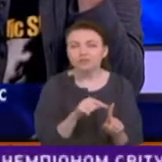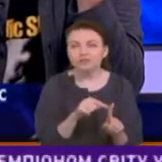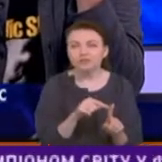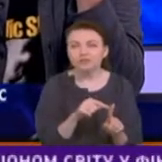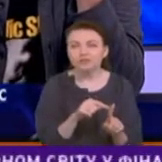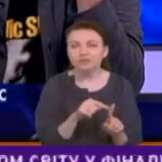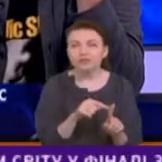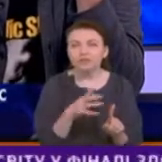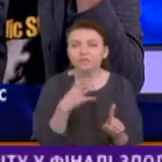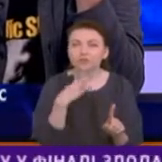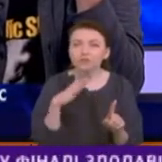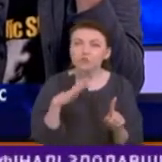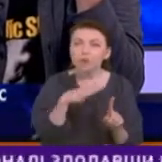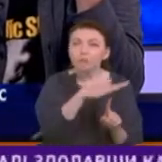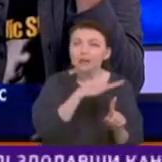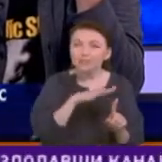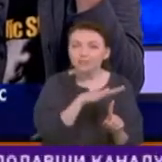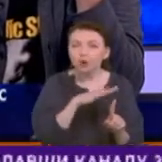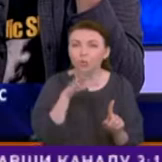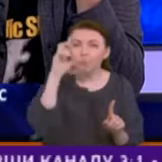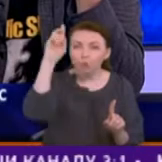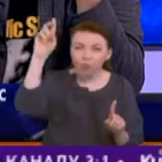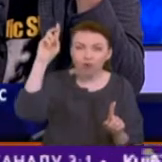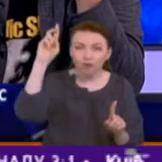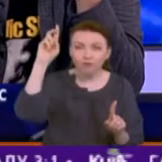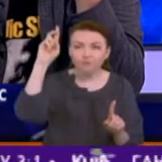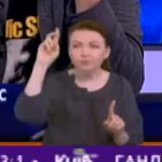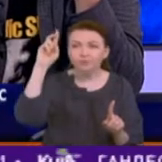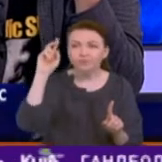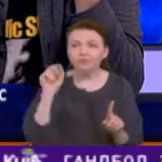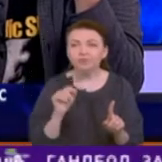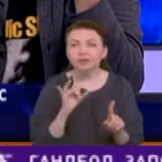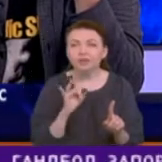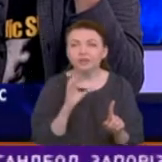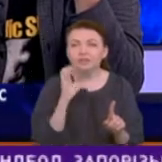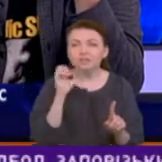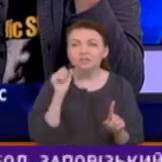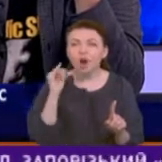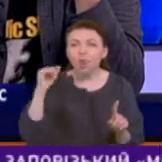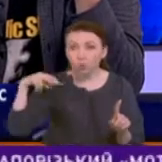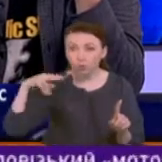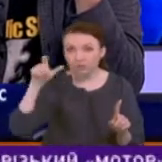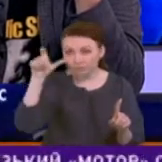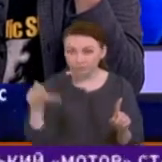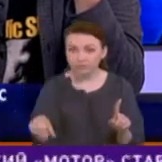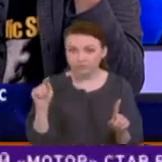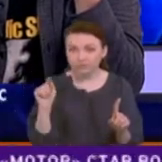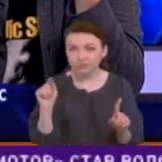він же був помазанком Бога, і Саул, цар Саул,